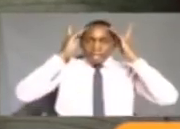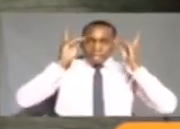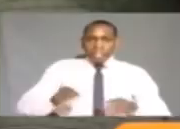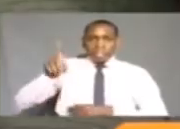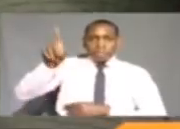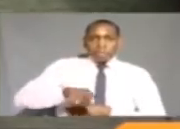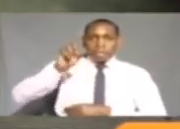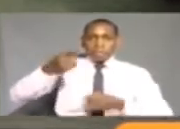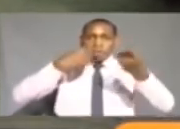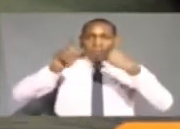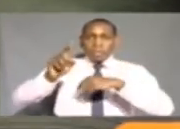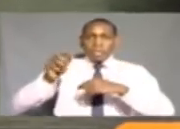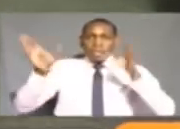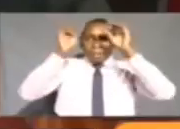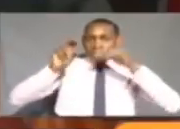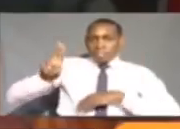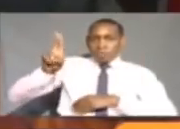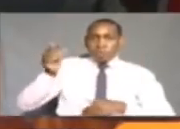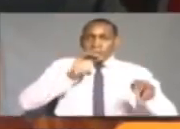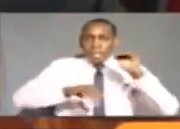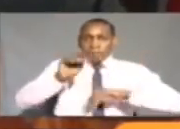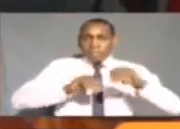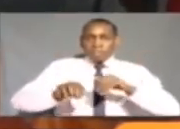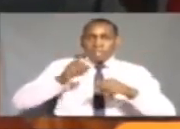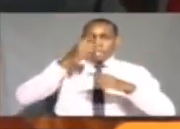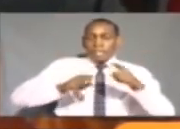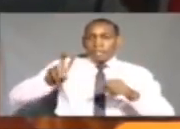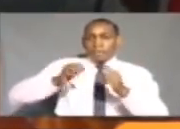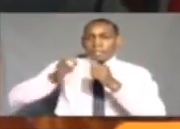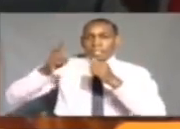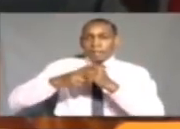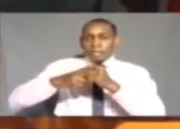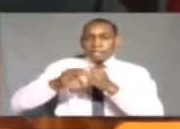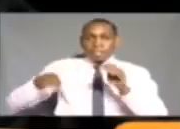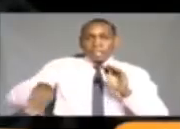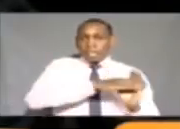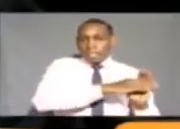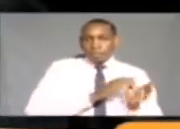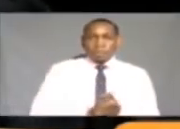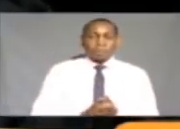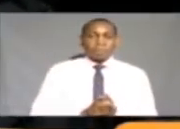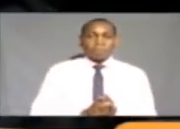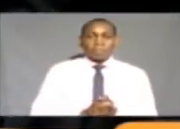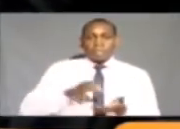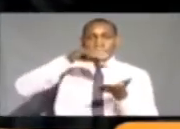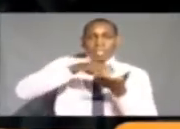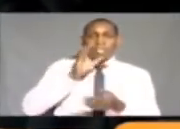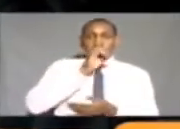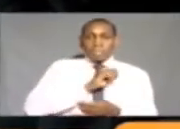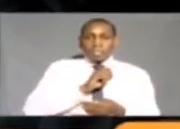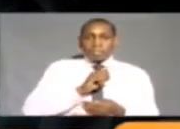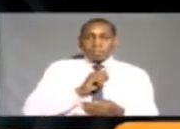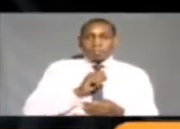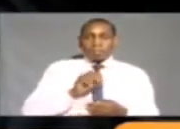mbali ushindi wa Rais Uhuru Kenyatta katika uchaguzi wa 2017 yalitupiliwa mbali. Cases of misconduct with a